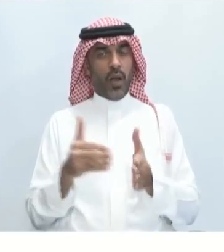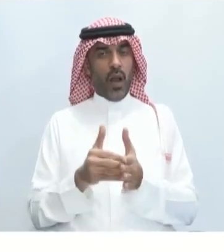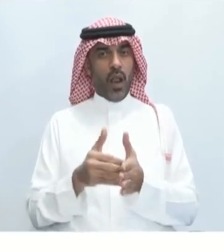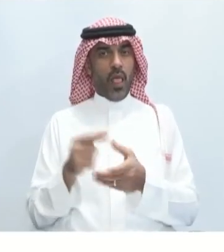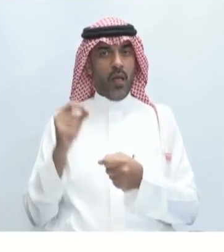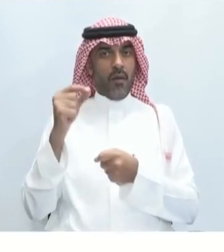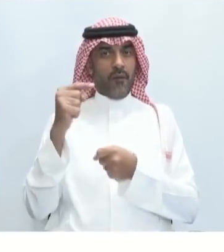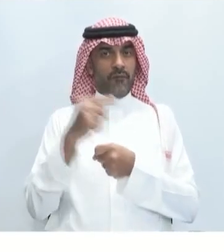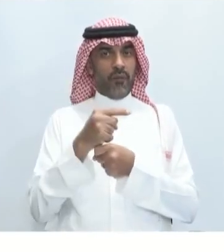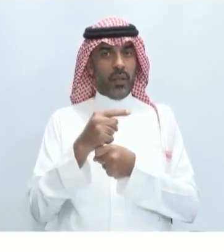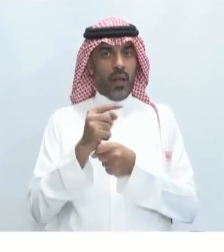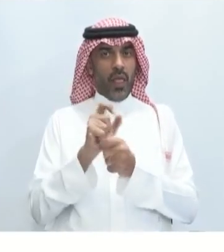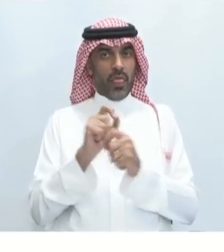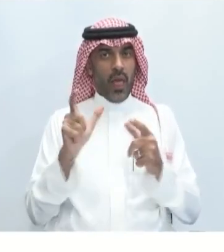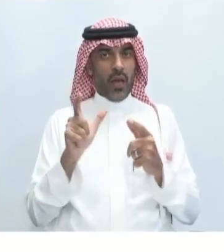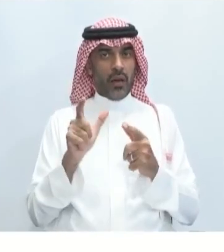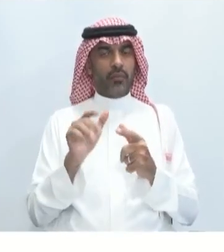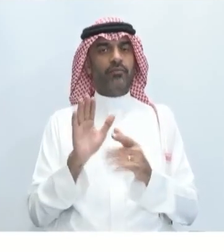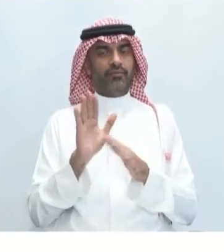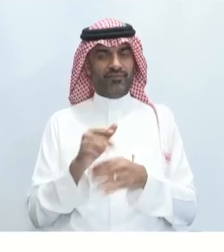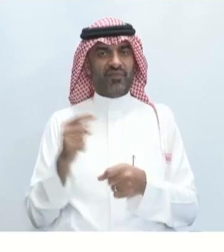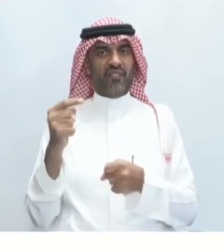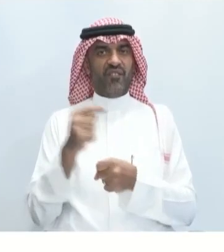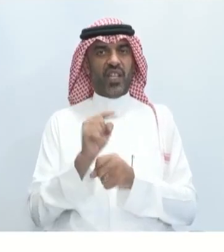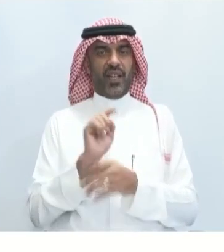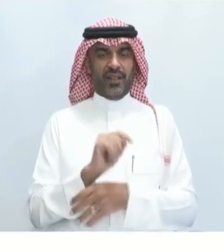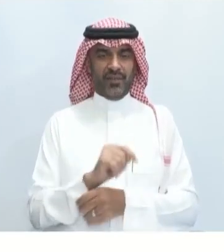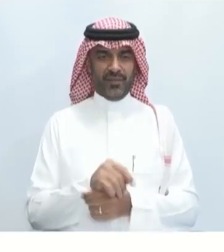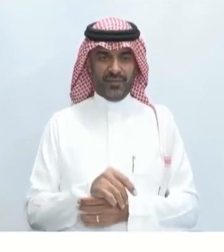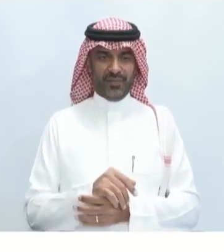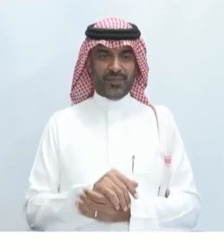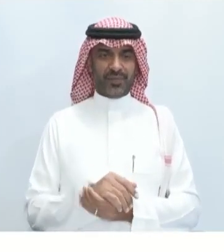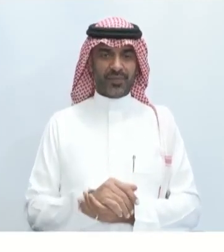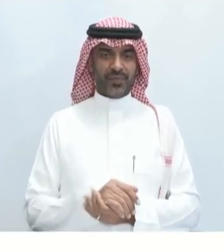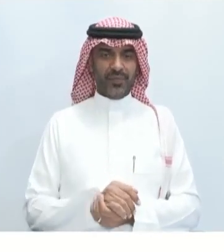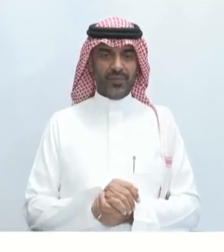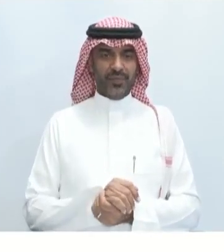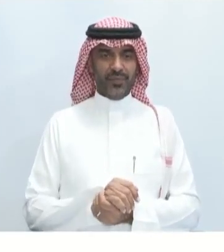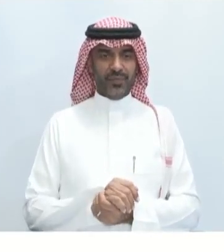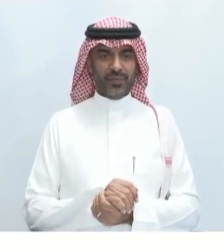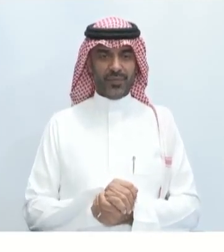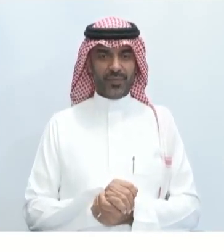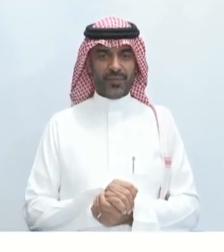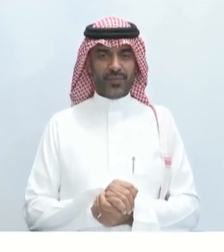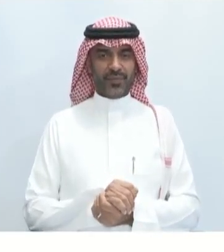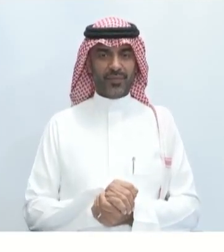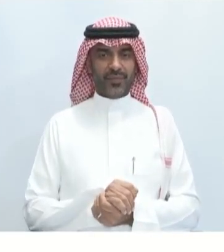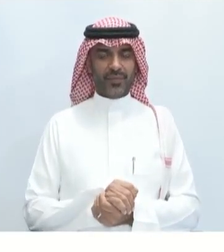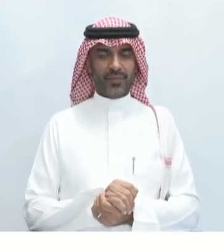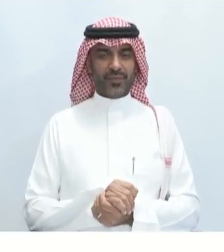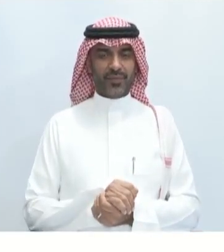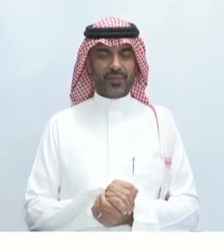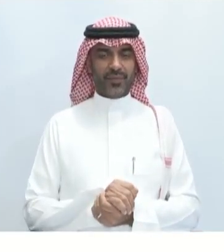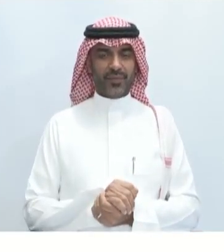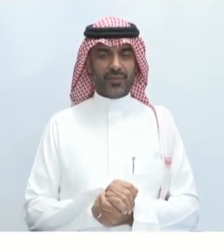ومع ذلك علامه نصبه الفتحه الظاهره اذا لابد ان نفرق بين رفع الفعل المضارع ونصب الفعل المضارع في